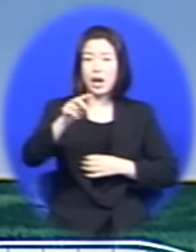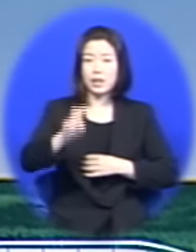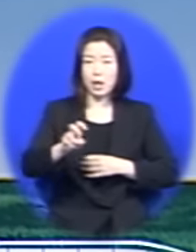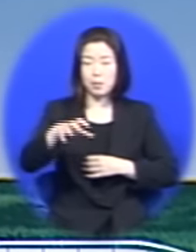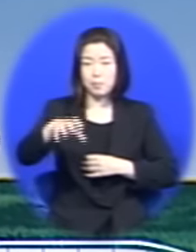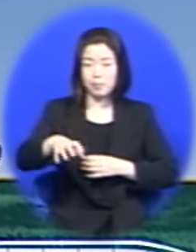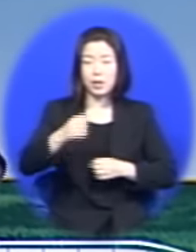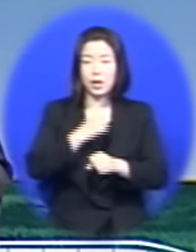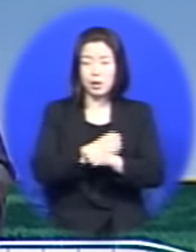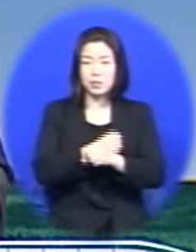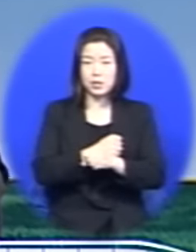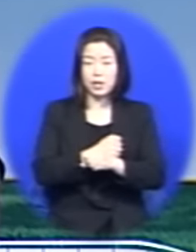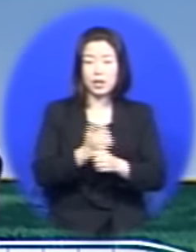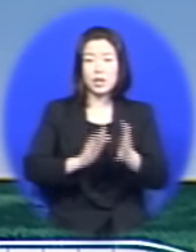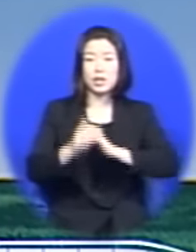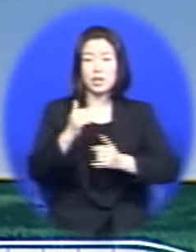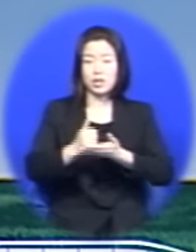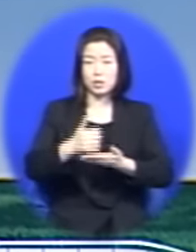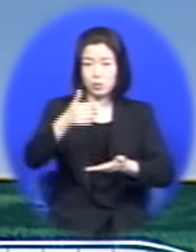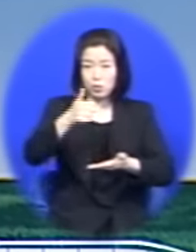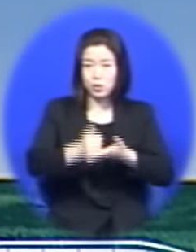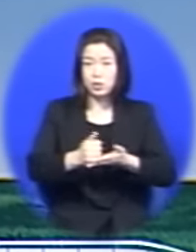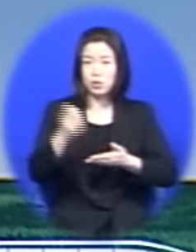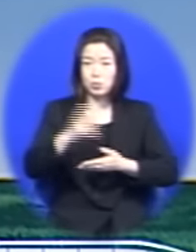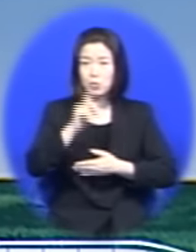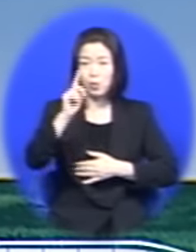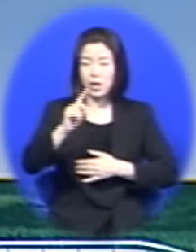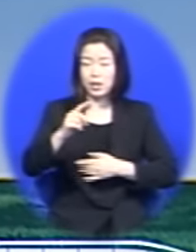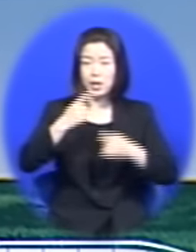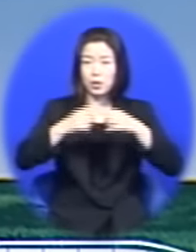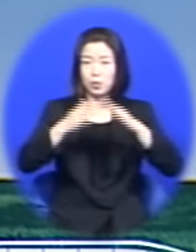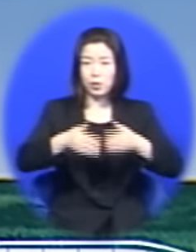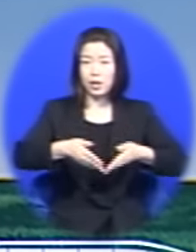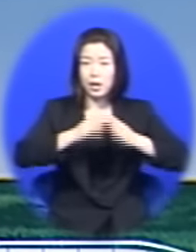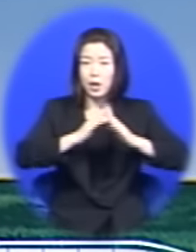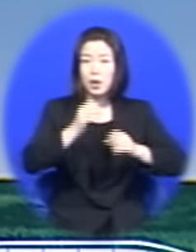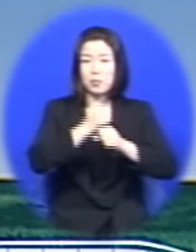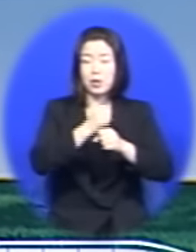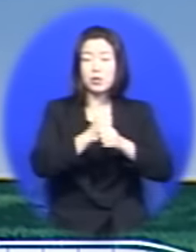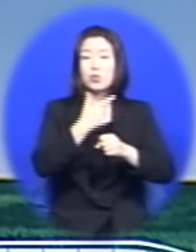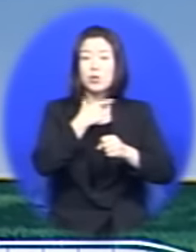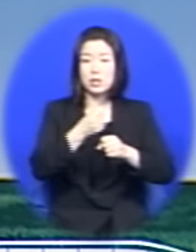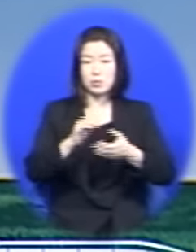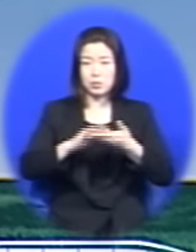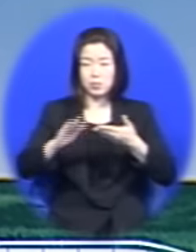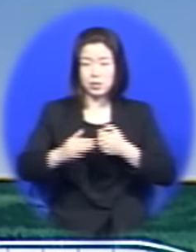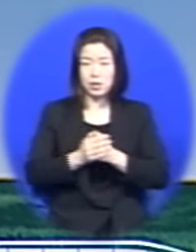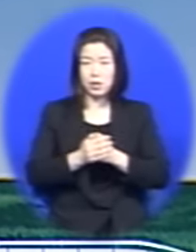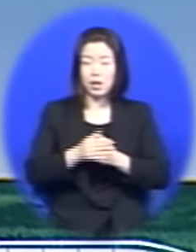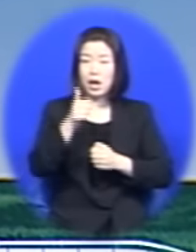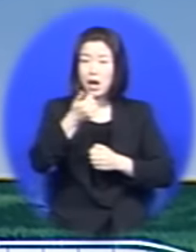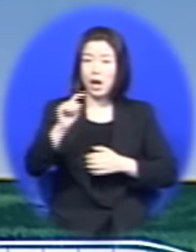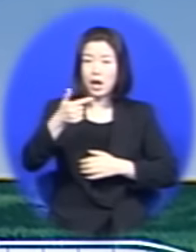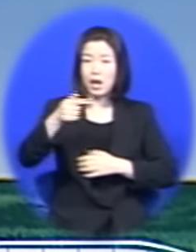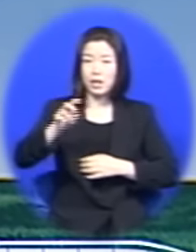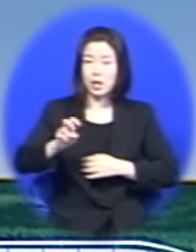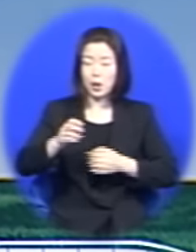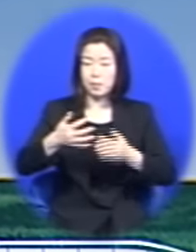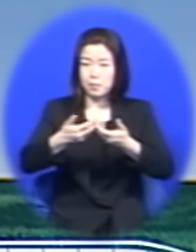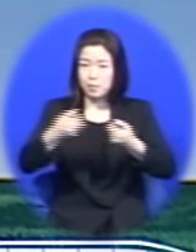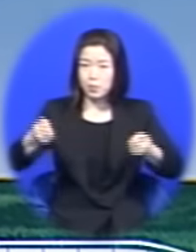분리개척합니다. 예수님이 주인이신 또 하나의 교회를 만들고 싶은 거예요. 하남에 분리개척교회가